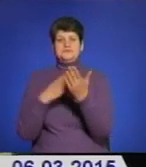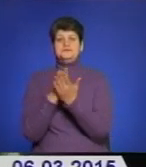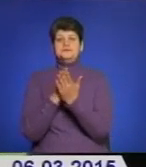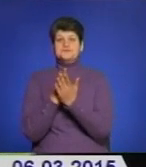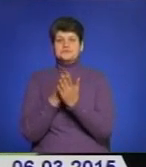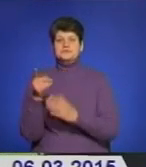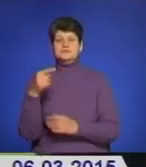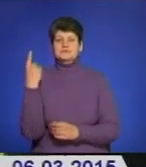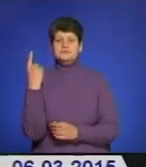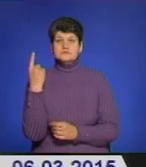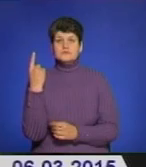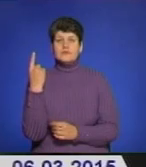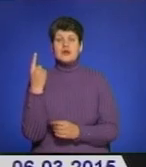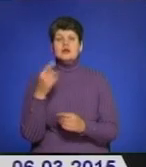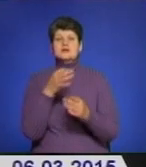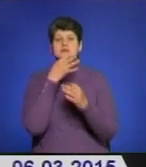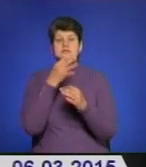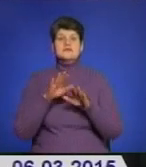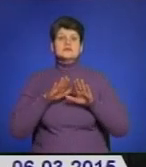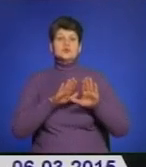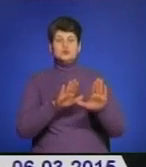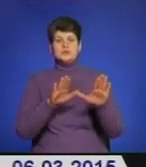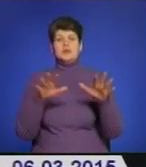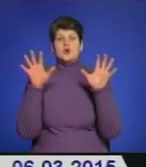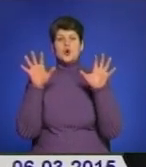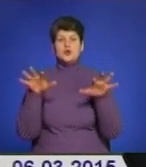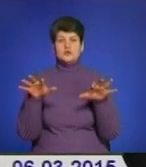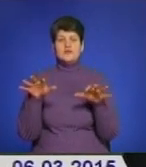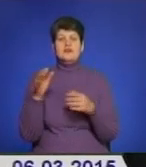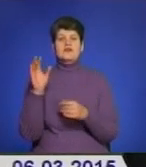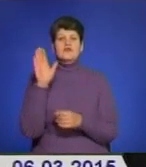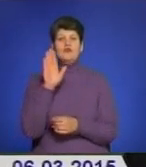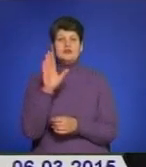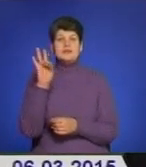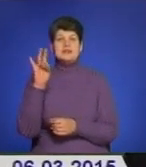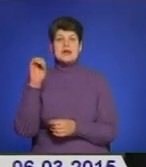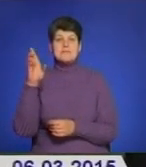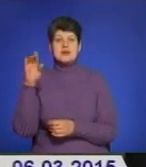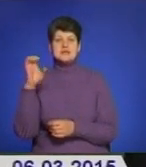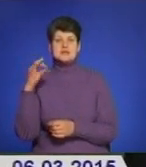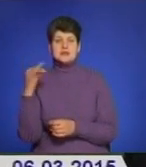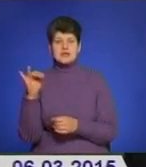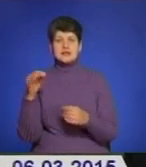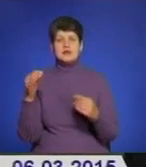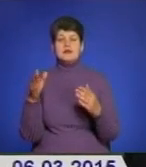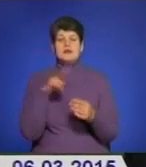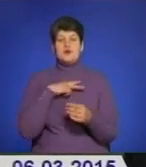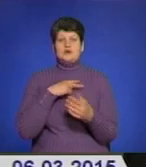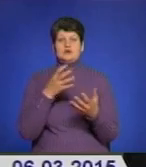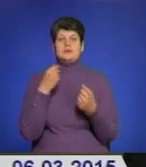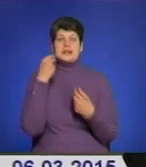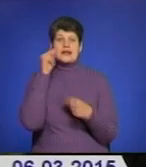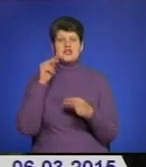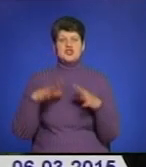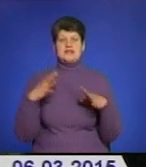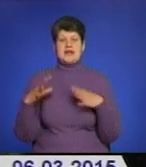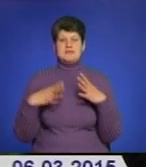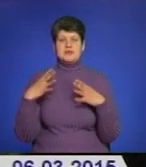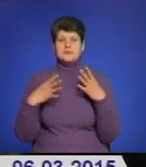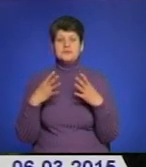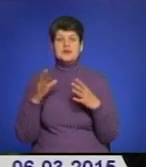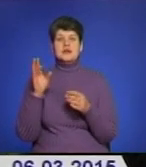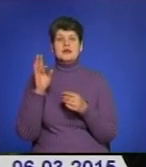Тернопільщини. Як повідомив заступник голови обласного динамівського осередку Володимир Небесний, нагороди отримали і найкращі тренери. Серед них – наставниця